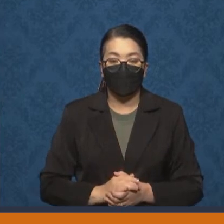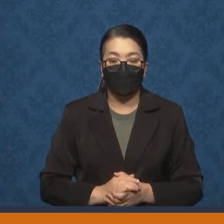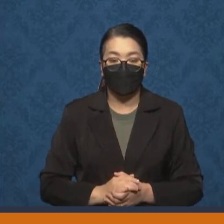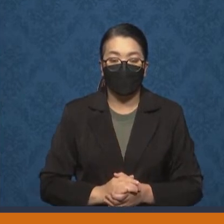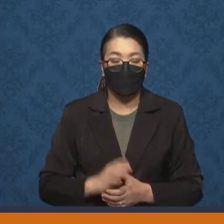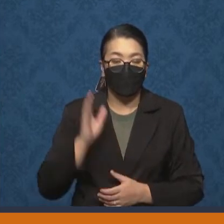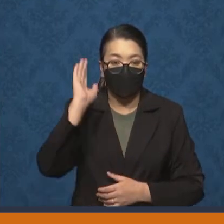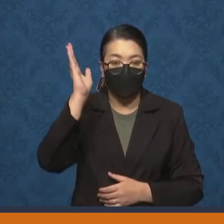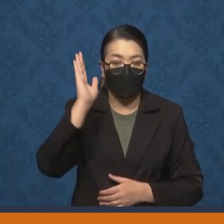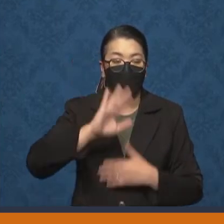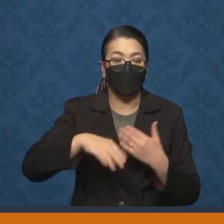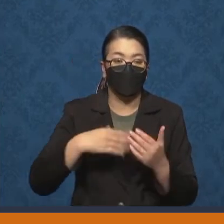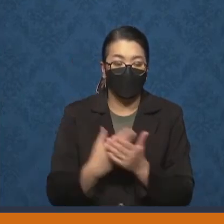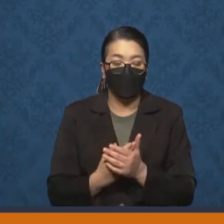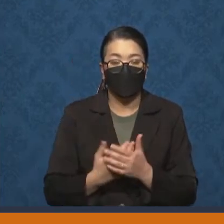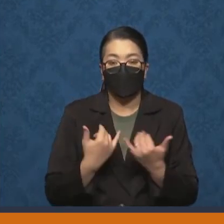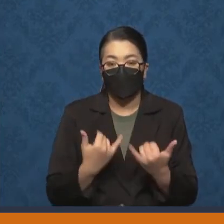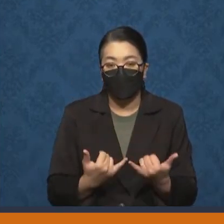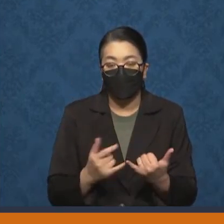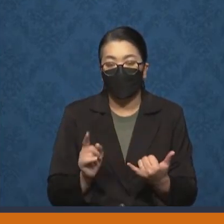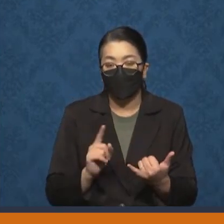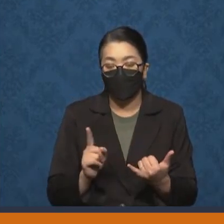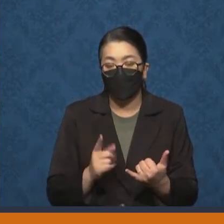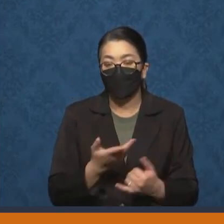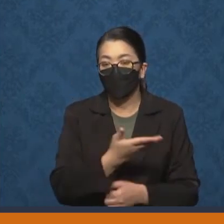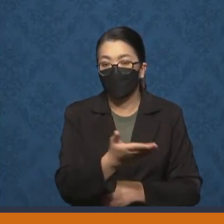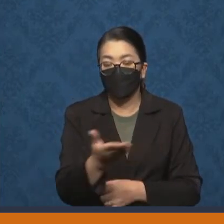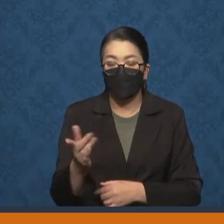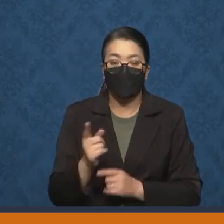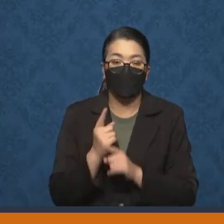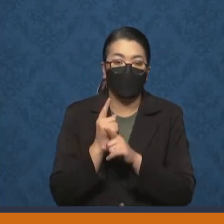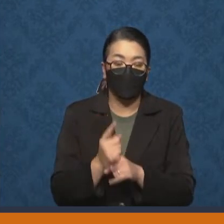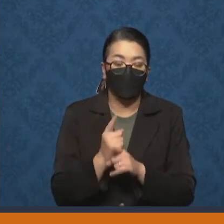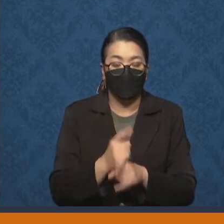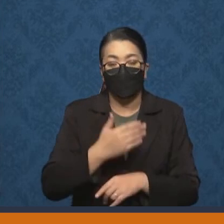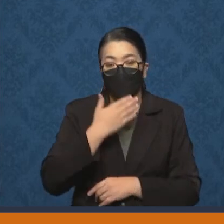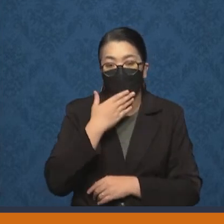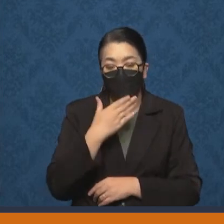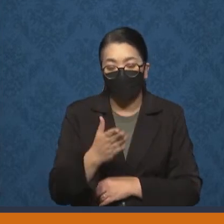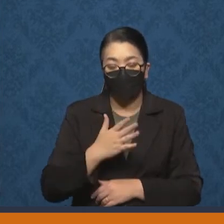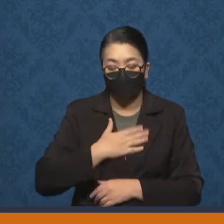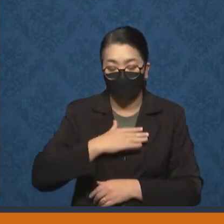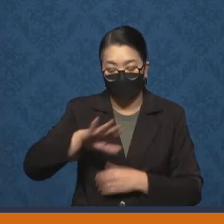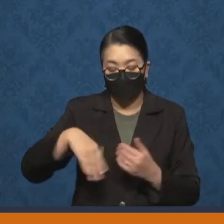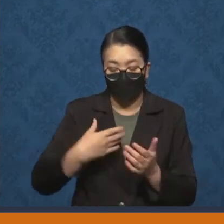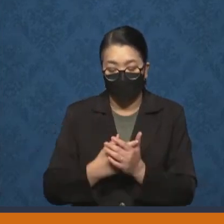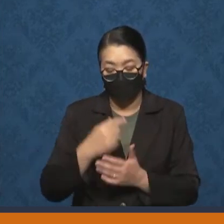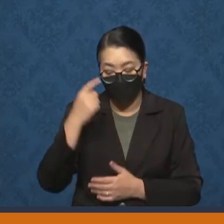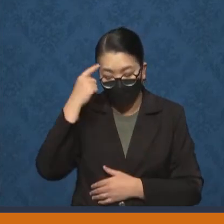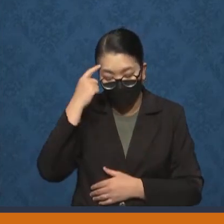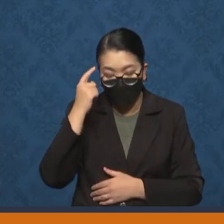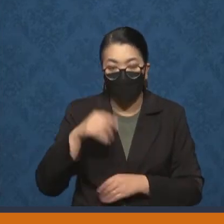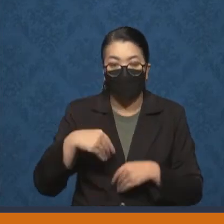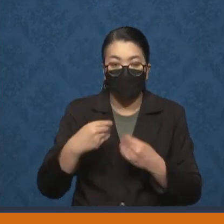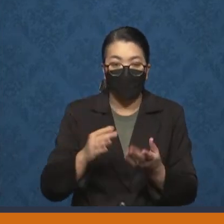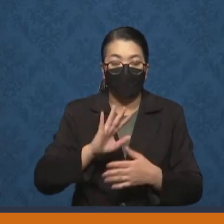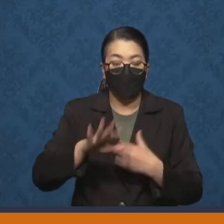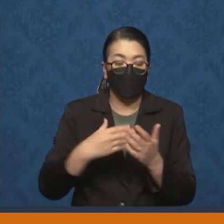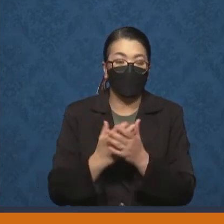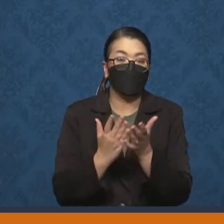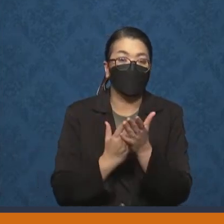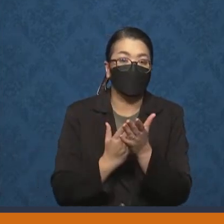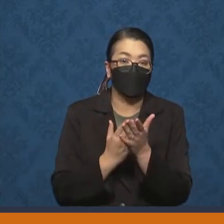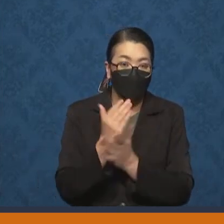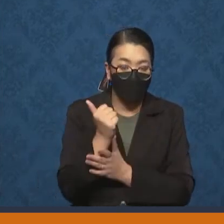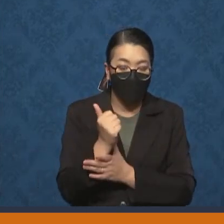ปรายทั้งหมดของผมมาจนถึงจุดนี้ถ้าทุกท่านได้ติดตามมาโดยตลอดผมเชื่อว่าผมได้พิสูจน์ให้ทุกท่านเห็นแล้วด้ว